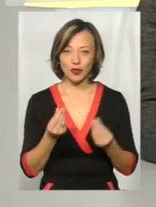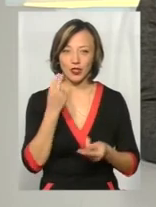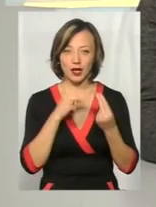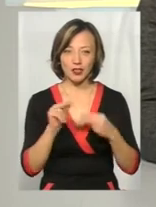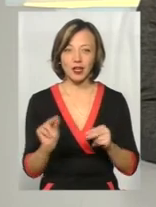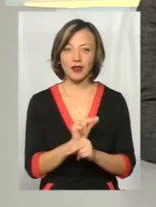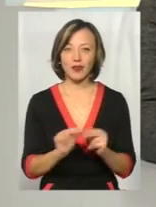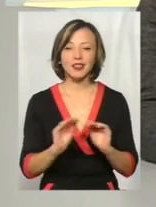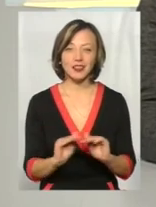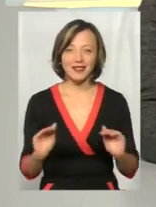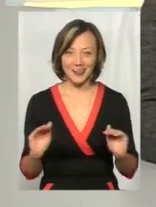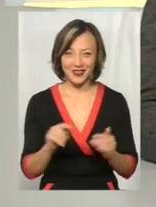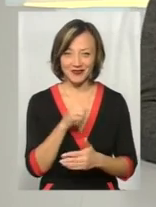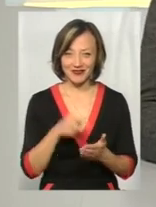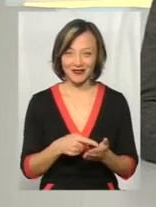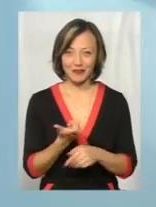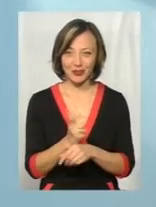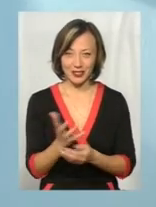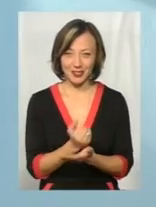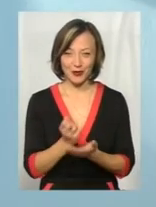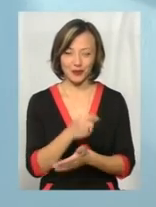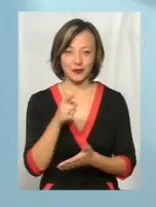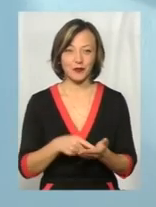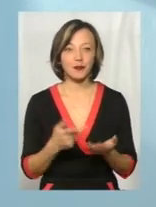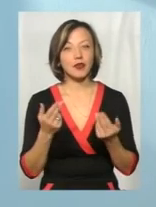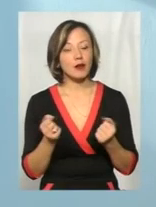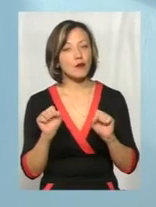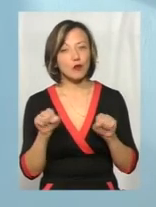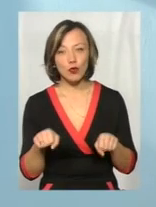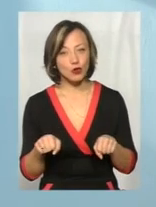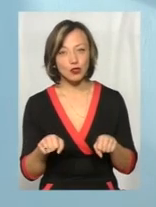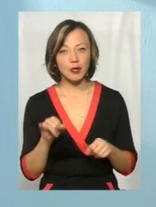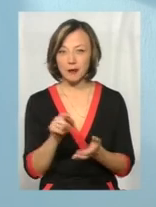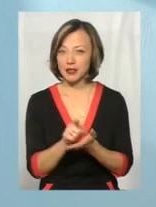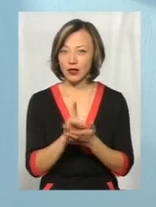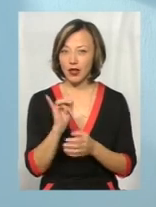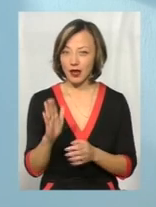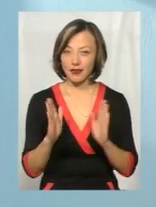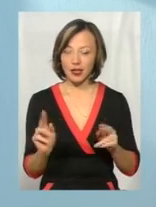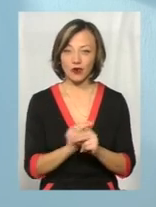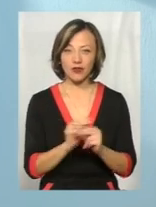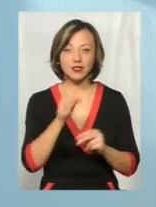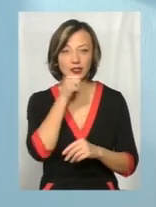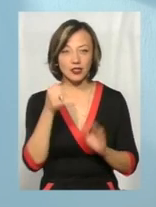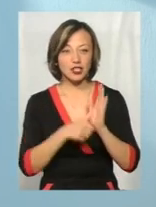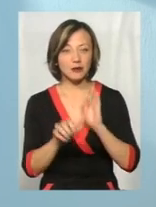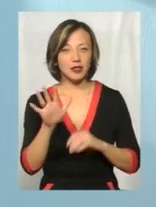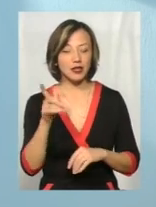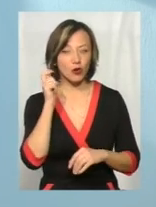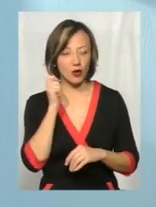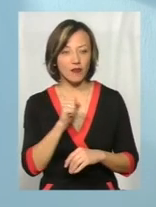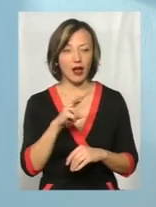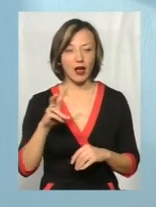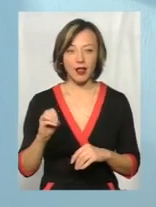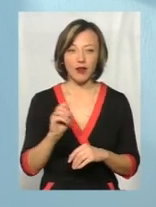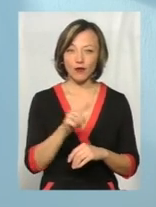краще лікувати дітей. Ну, так більше заробиш, так? З іншого боку, можна і пенсіонерів одних лікувати старше 65 років, але